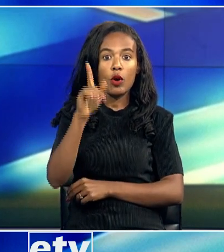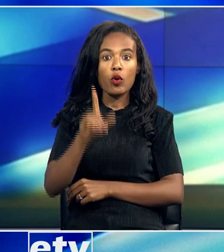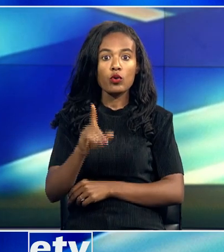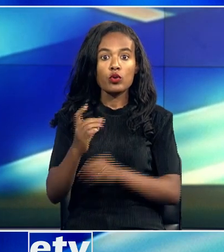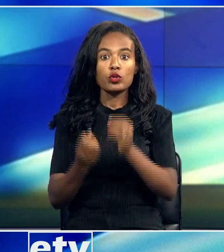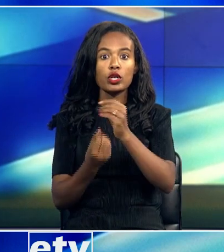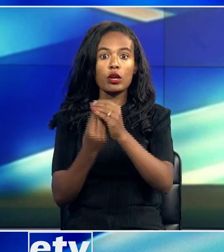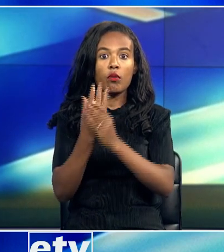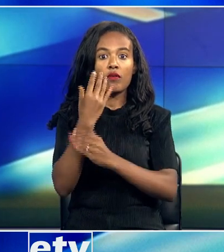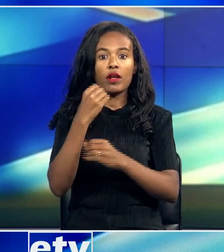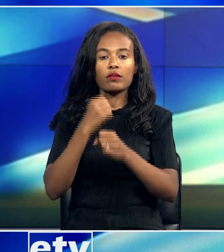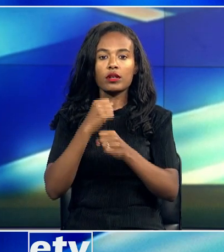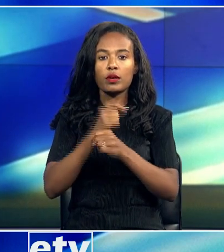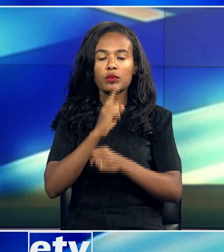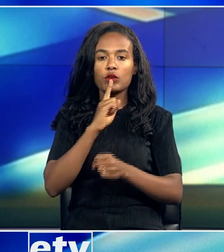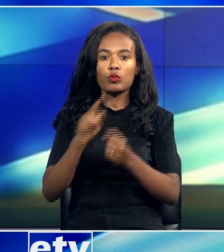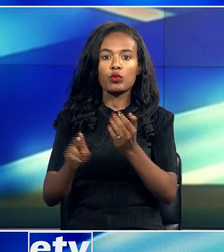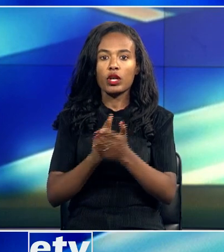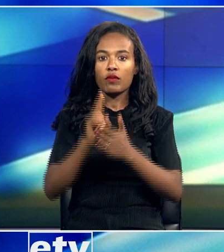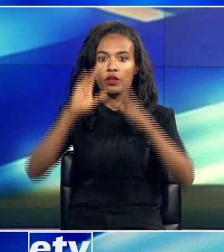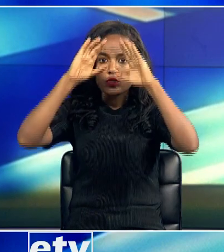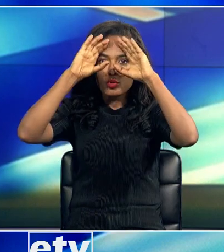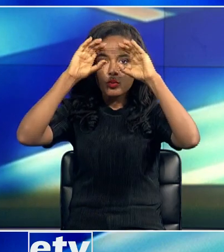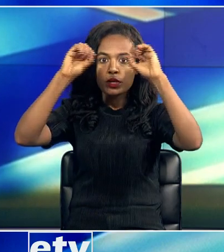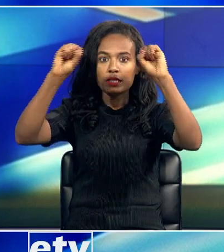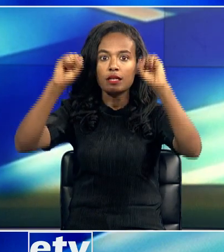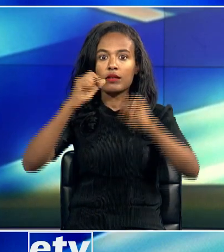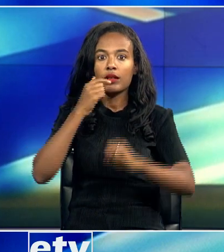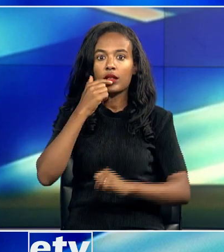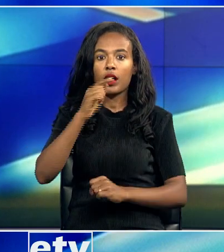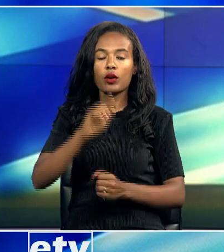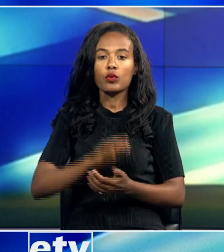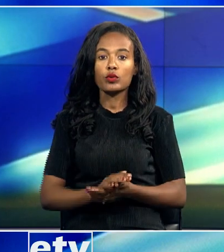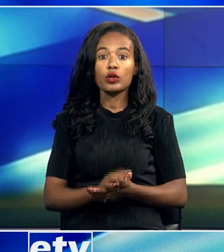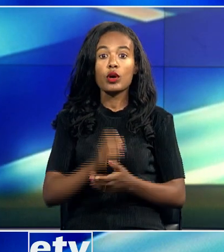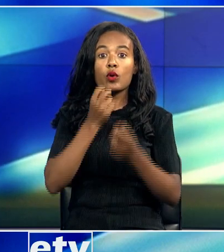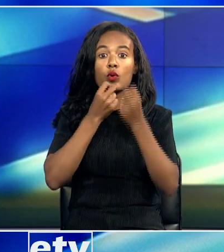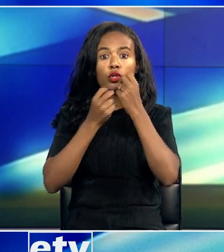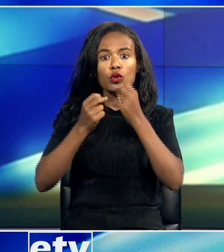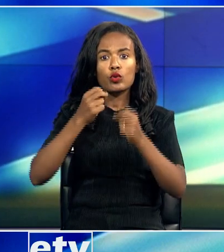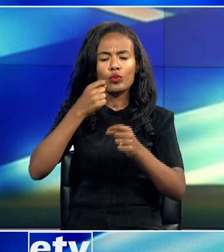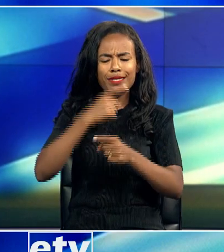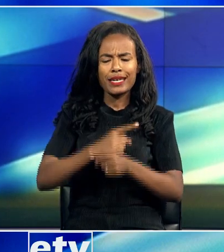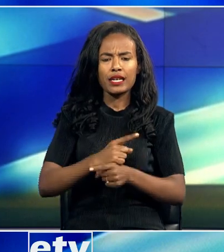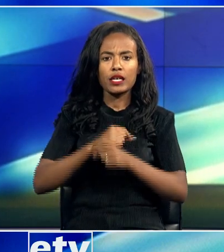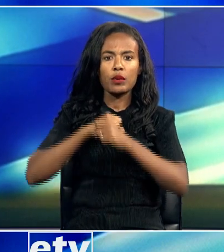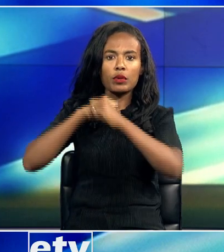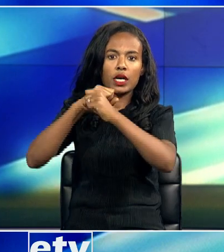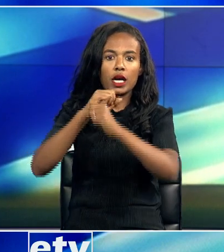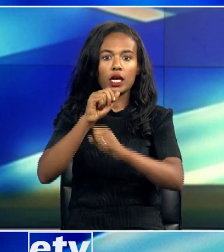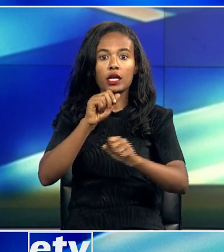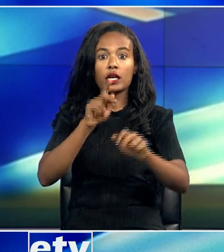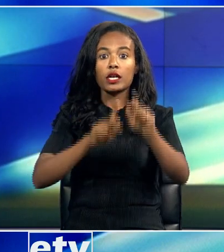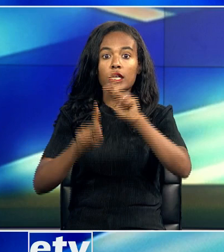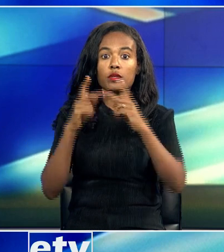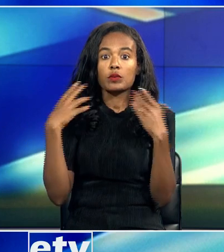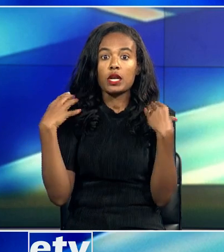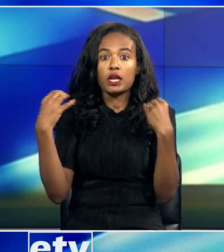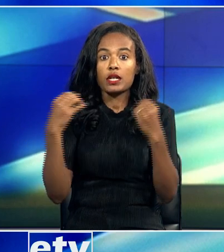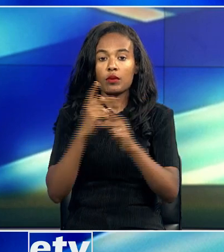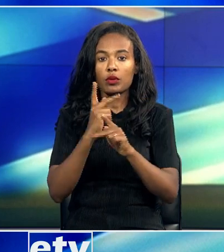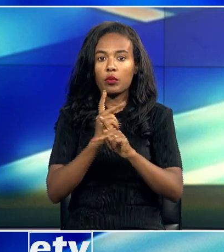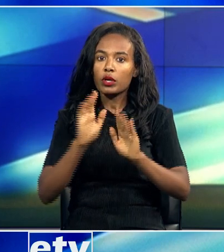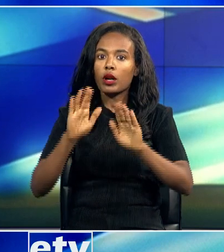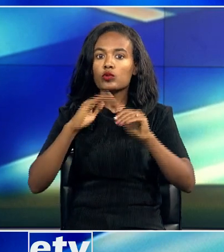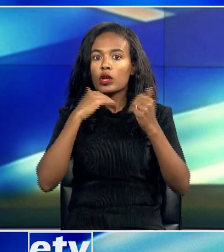ለማፍራት እንደሚሰሩም ነው የዩኒቨርሲቲው ፕሬዝዳንት የተናገሩት። ወንጀልን በትክክል የሚከላከል የህዝብ ደህንነትን የሚጠብቅ ራሱን